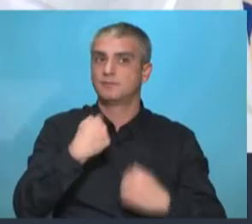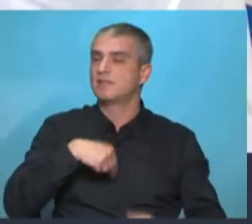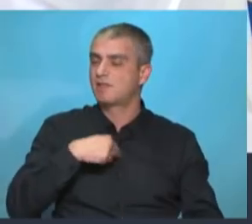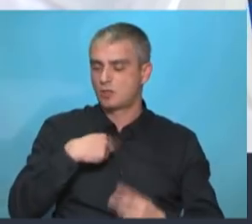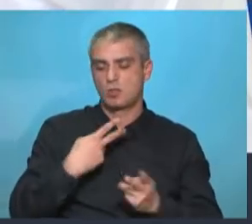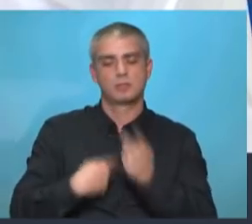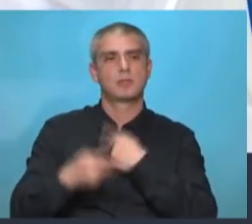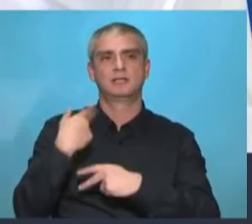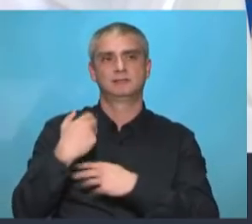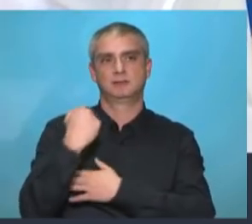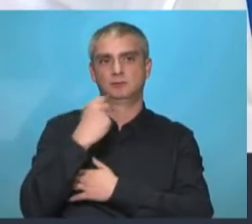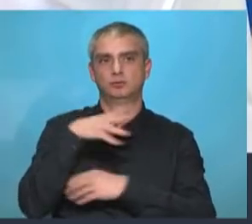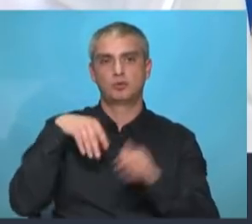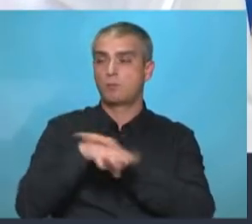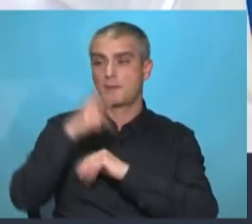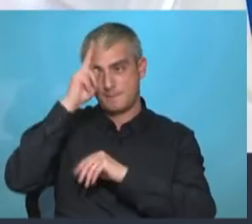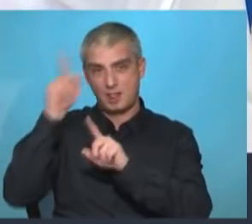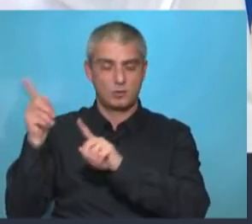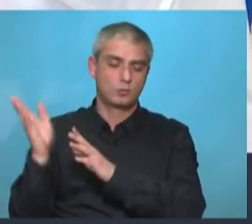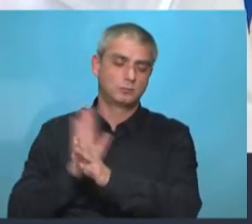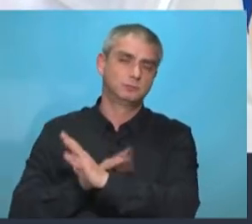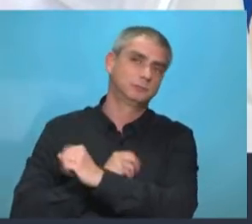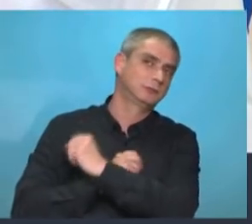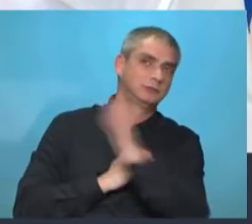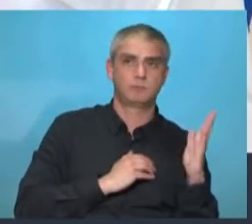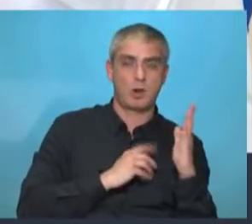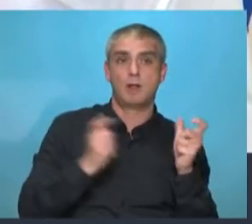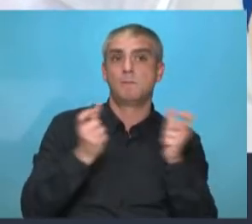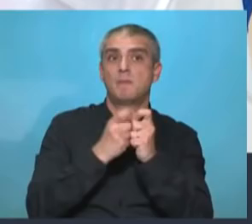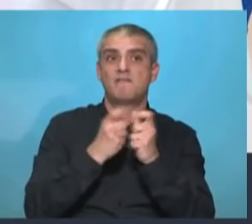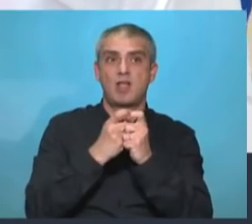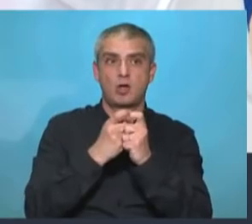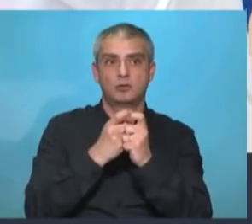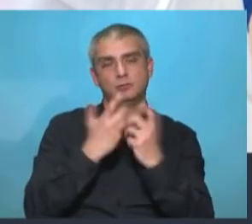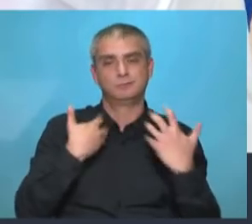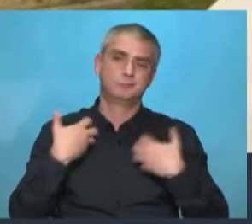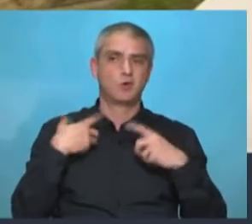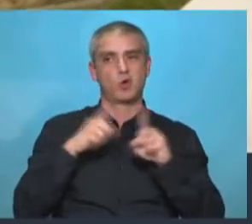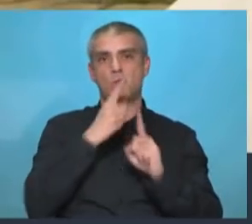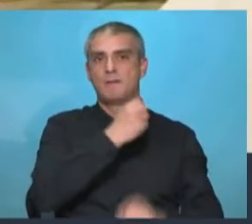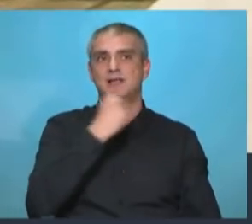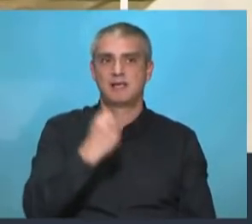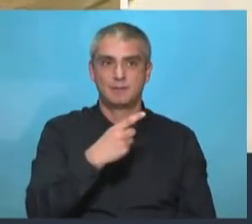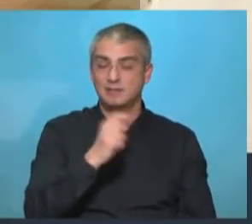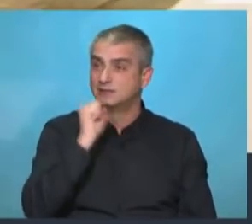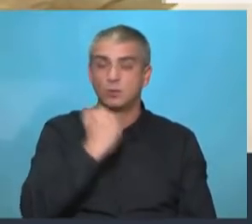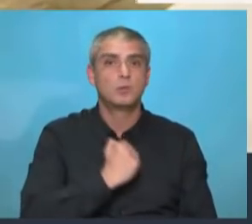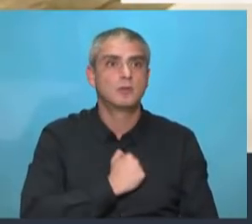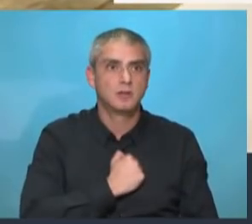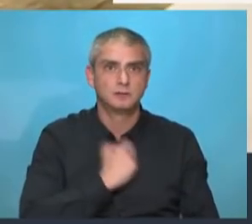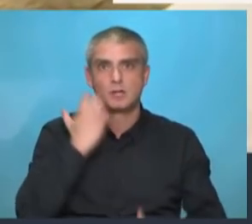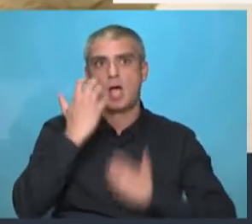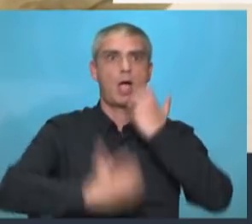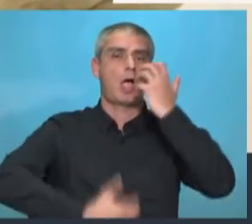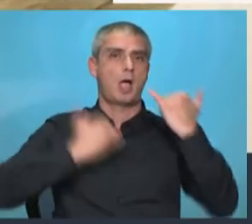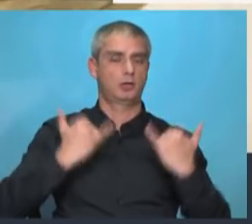נחזיר מנדטים שבורחים מהליכוד שמאלה למפלגות שמתחפשות לימין. הציונות הדתית סוערת עכשיו.